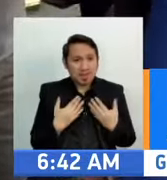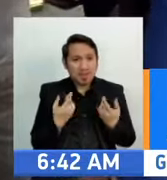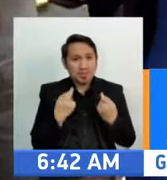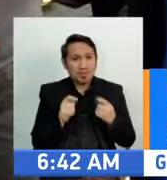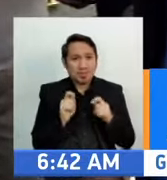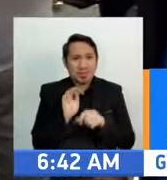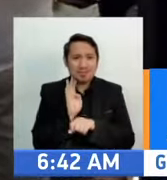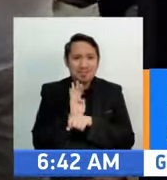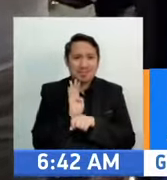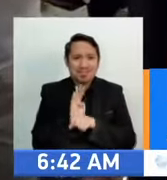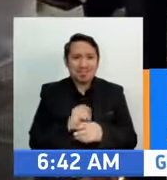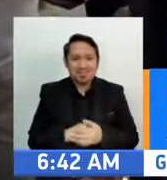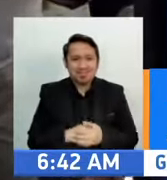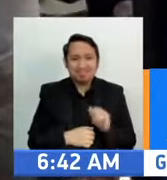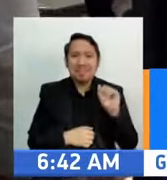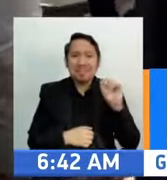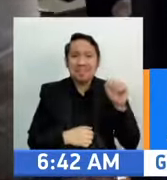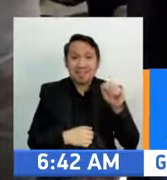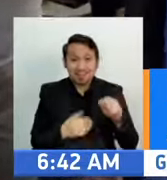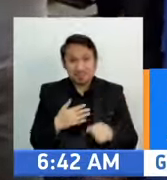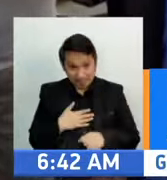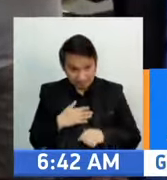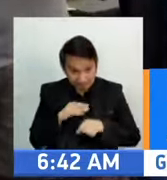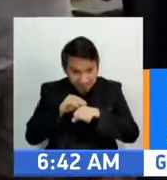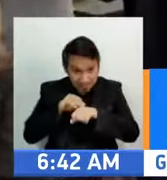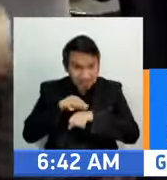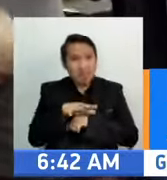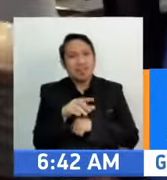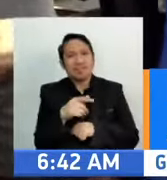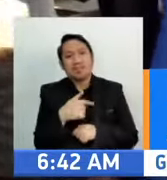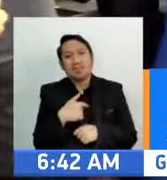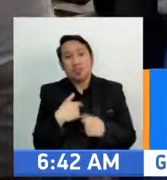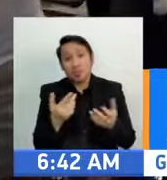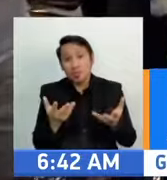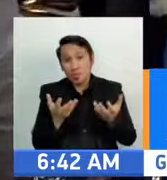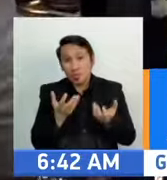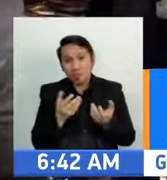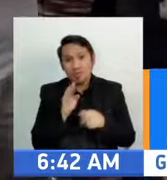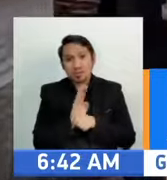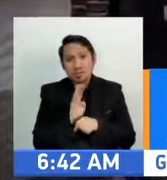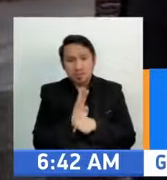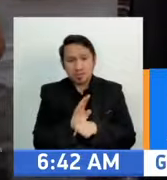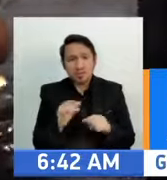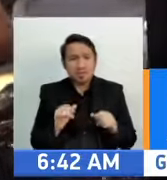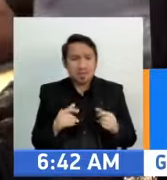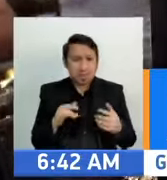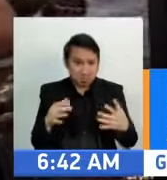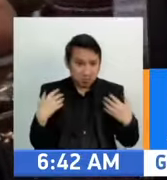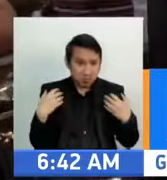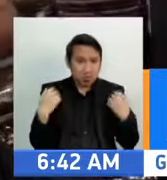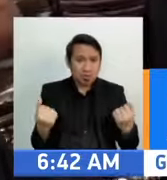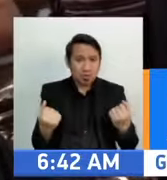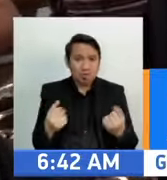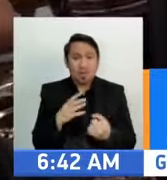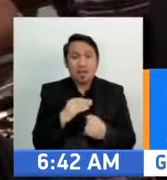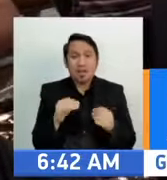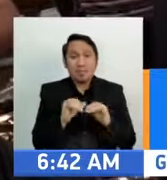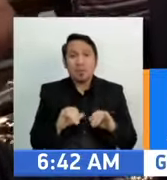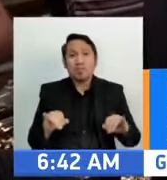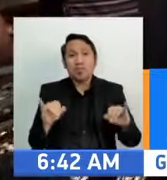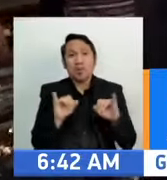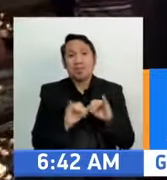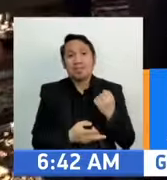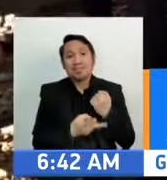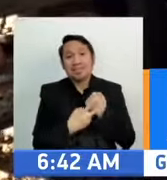oo. Ang tip ko lang sa inyo, kung gusto nyo magnegosyo, subukan nyo na agad hanggat malakas pa tayo. At saka syempre, mag-ipon. Ayun. Kasi hindi naman lahat ng oras